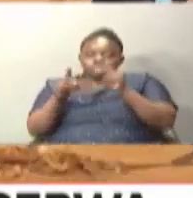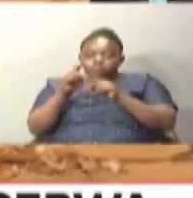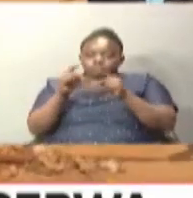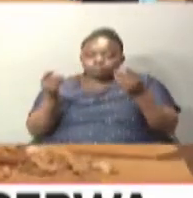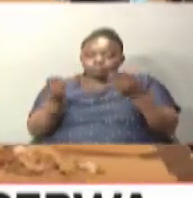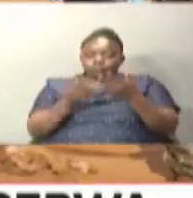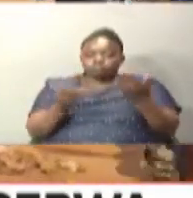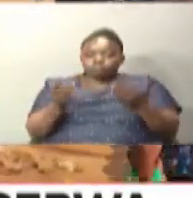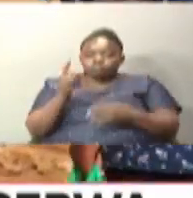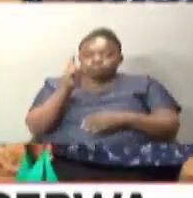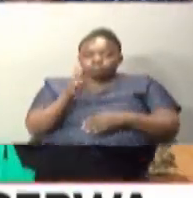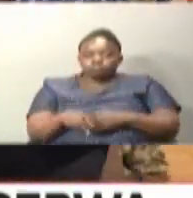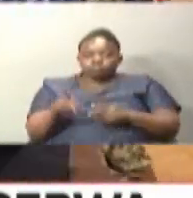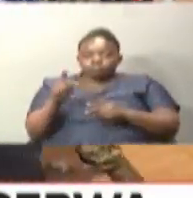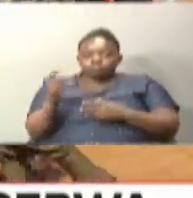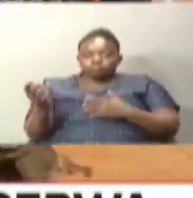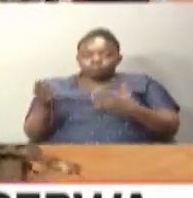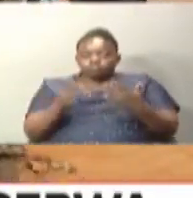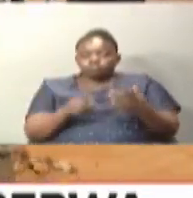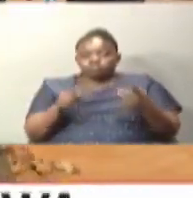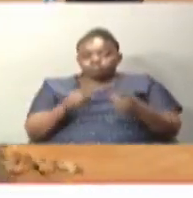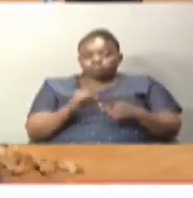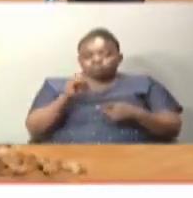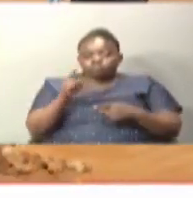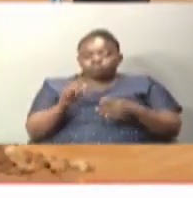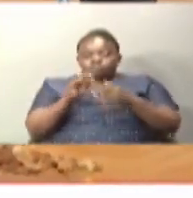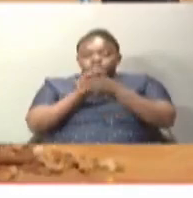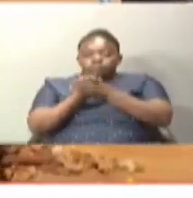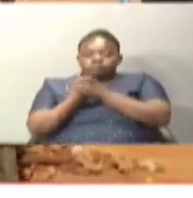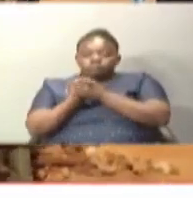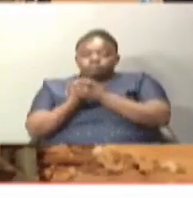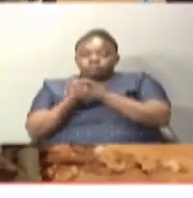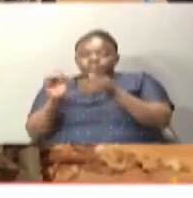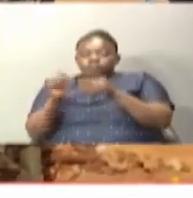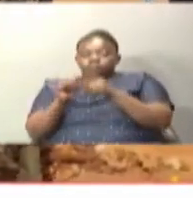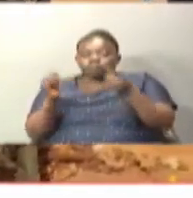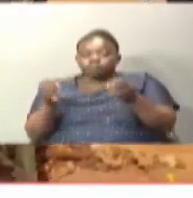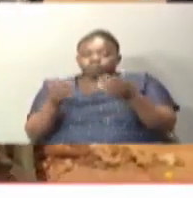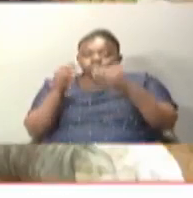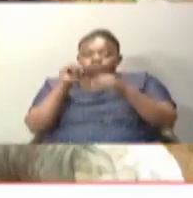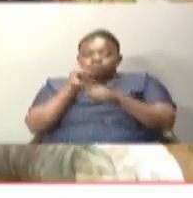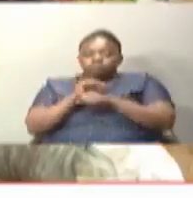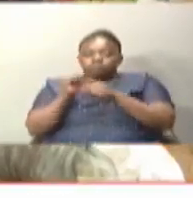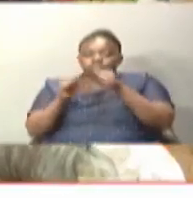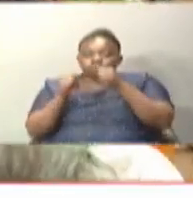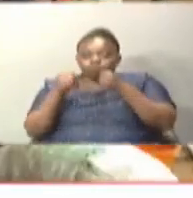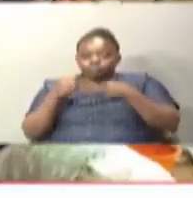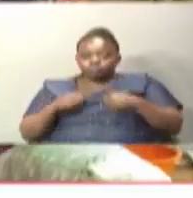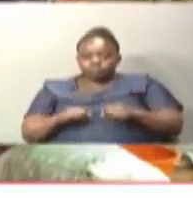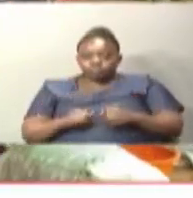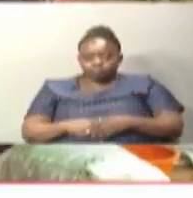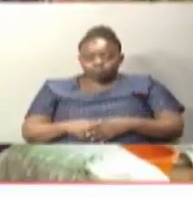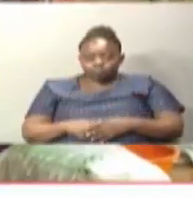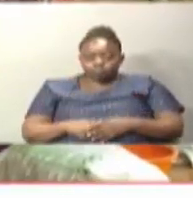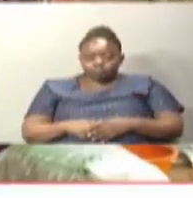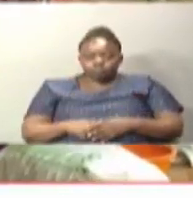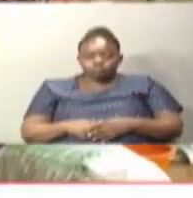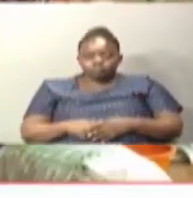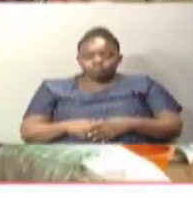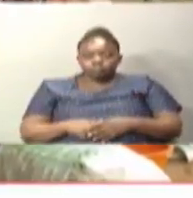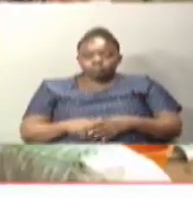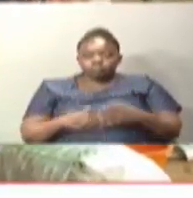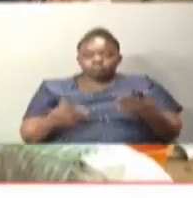we batuuka ng'abantu abaaniriza era nga basooka kubabuuzaako ne basiima emirimu gye bakola. Weewaawo kiseera biri